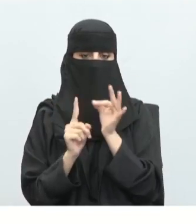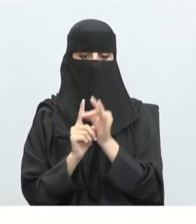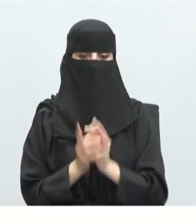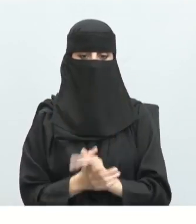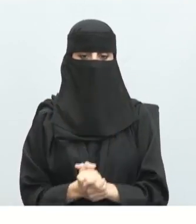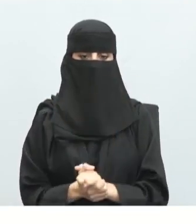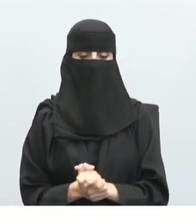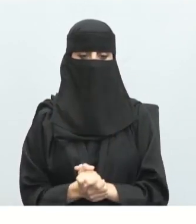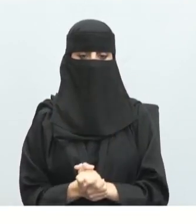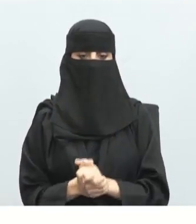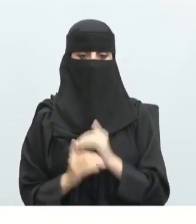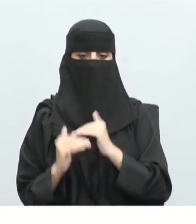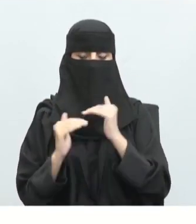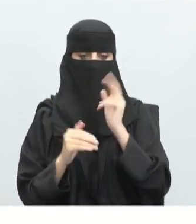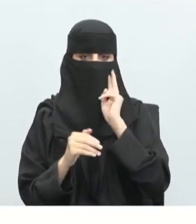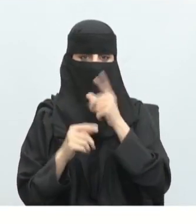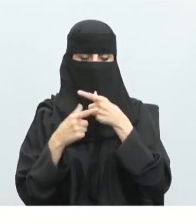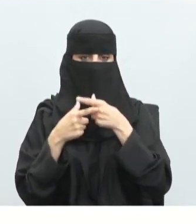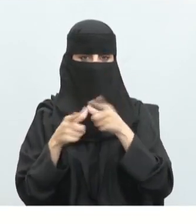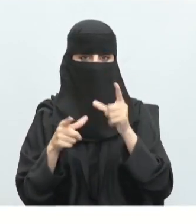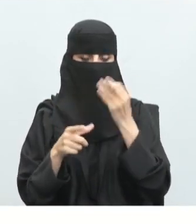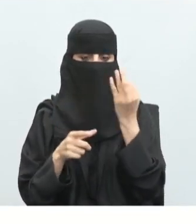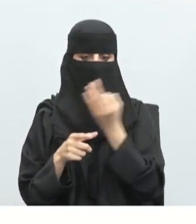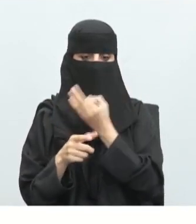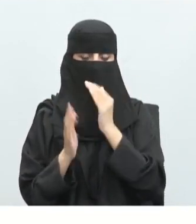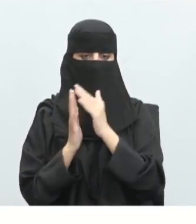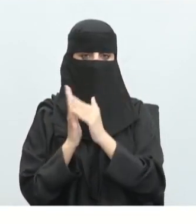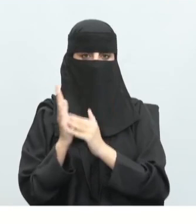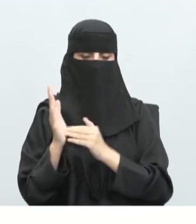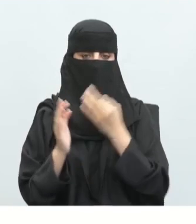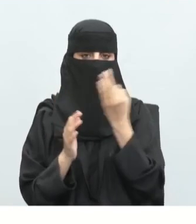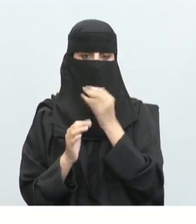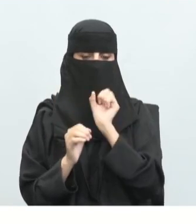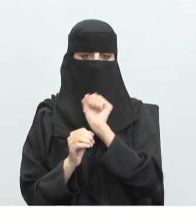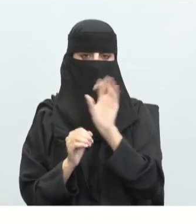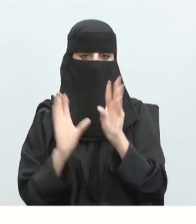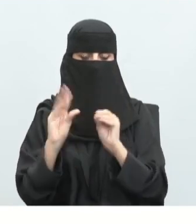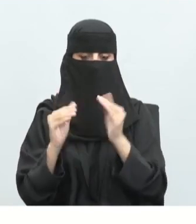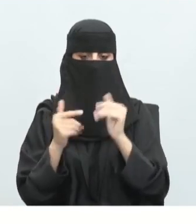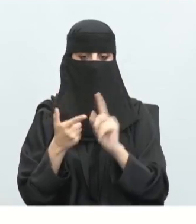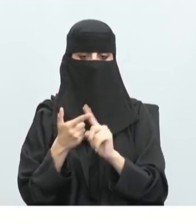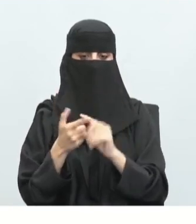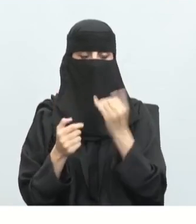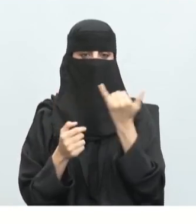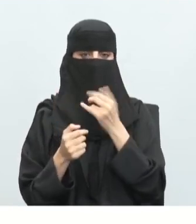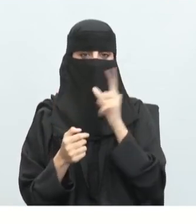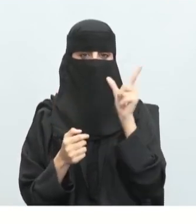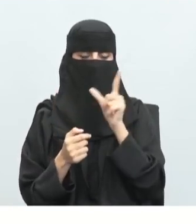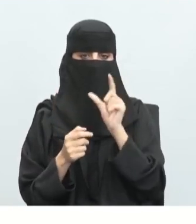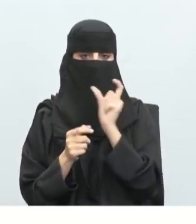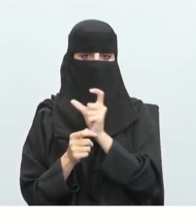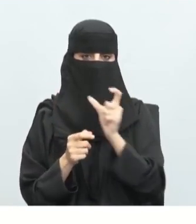اليوم عن تقديم عرض شفهي سردي لقصصه ايضا اغناء الرصيد اللغوي